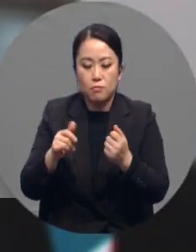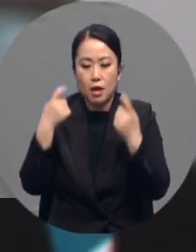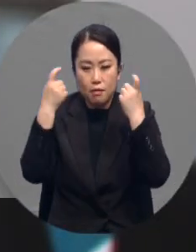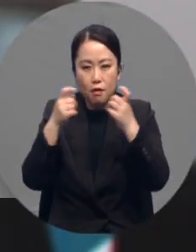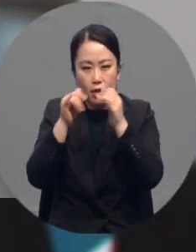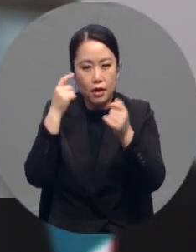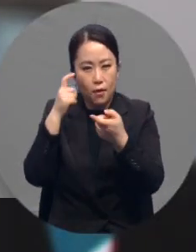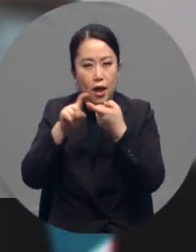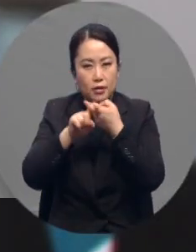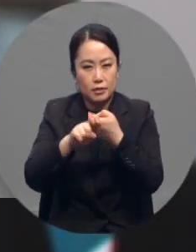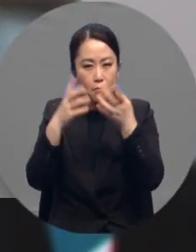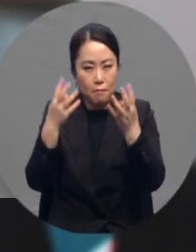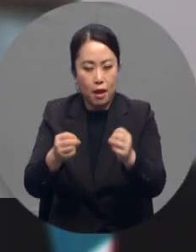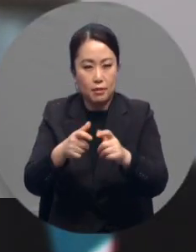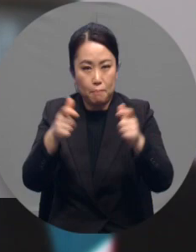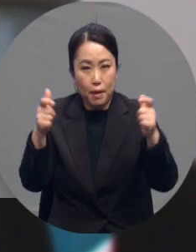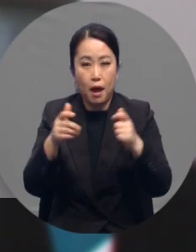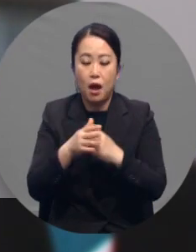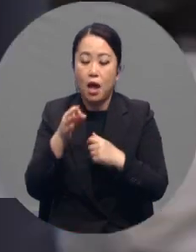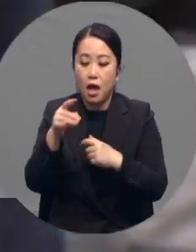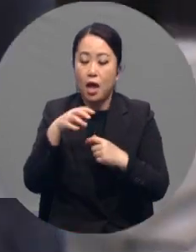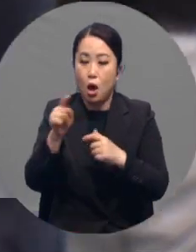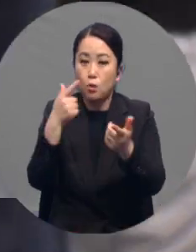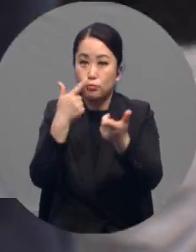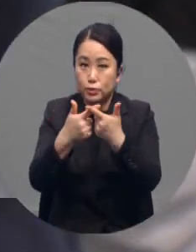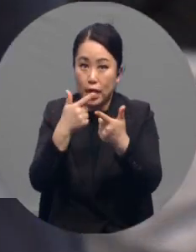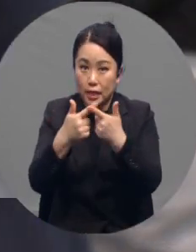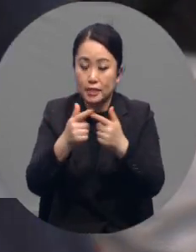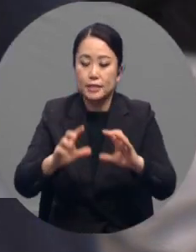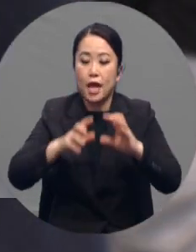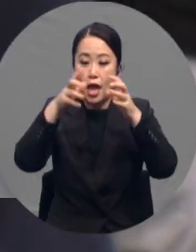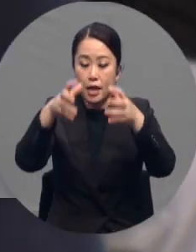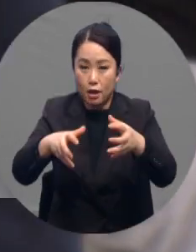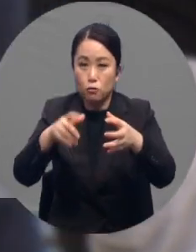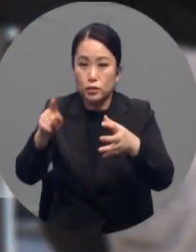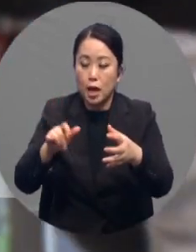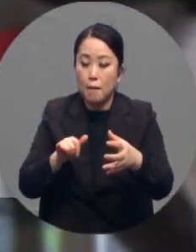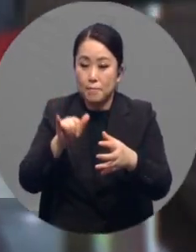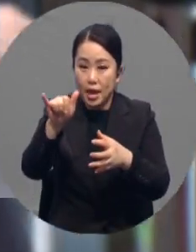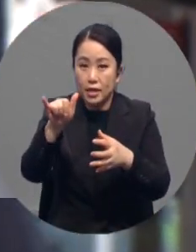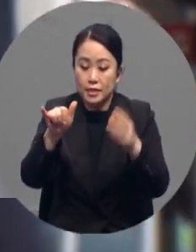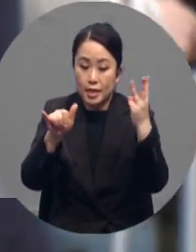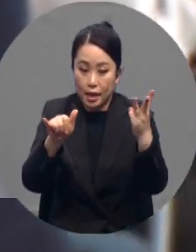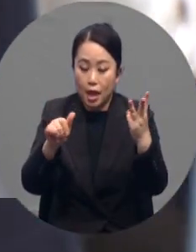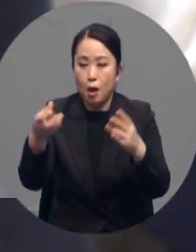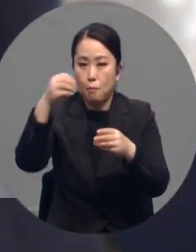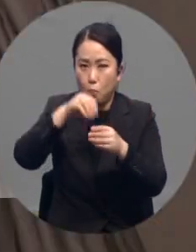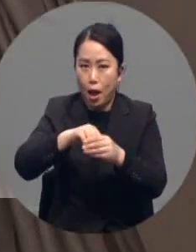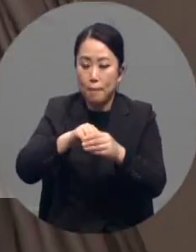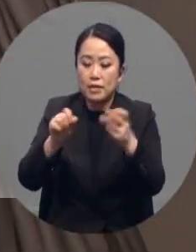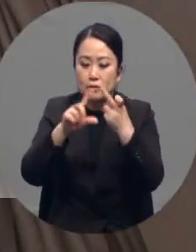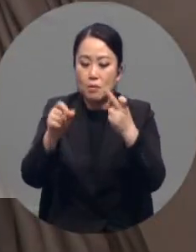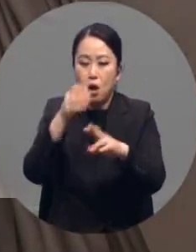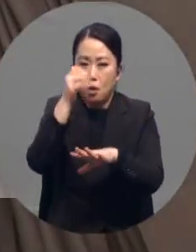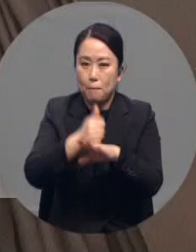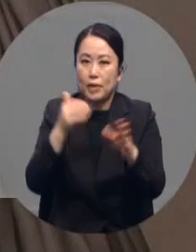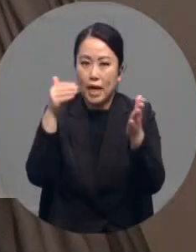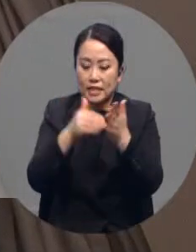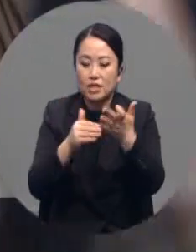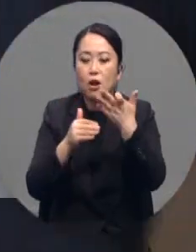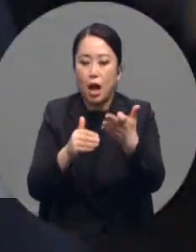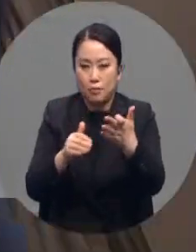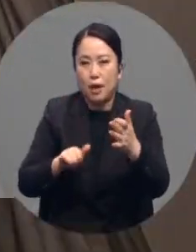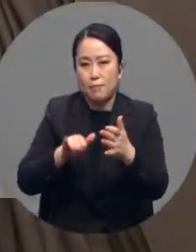것으로 보입니다. 한편 에어부산은 다음 달 3개의 국제선 노선을 포함해 연말까지 19개의 국제선